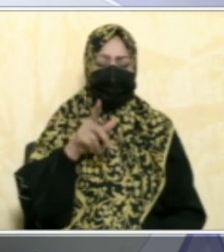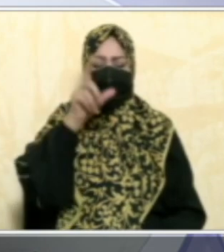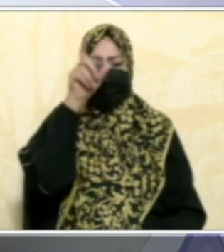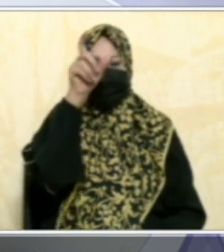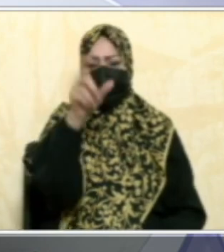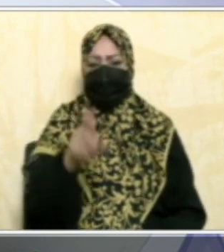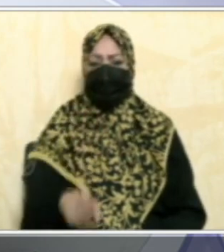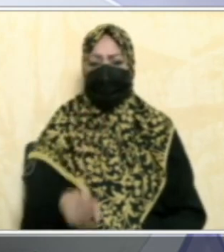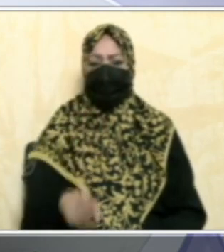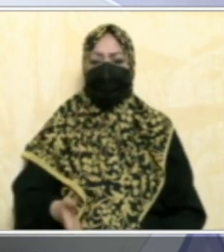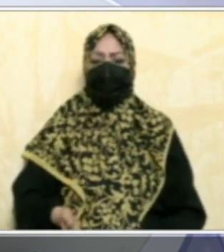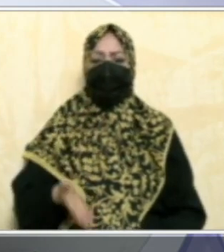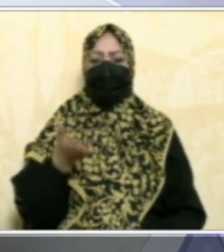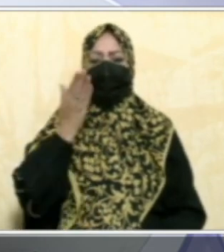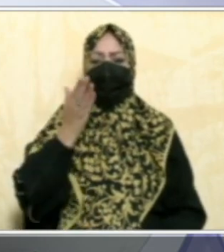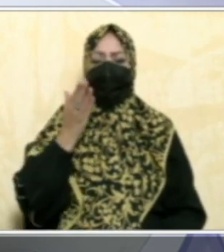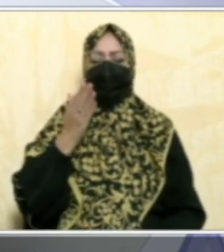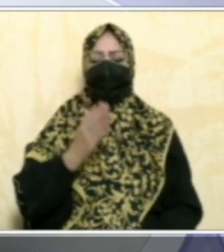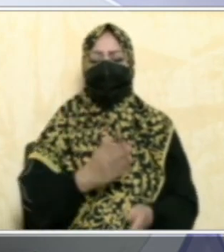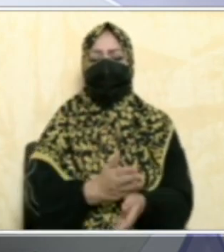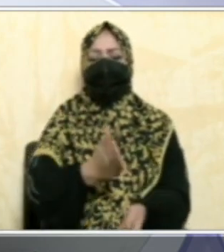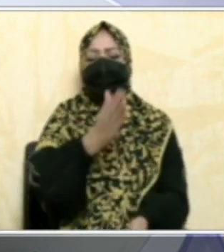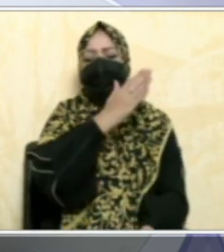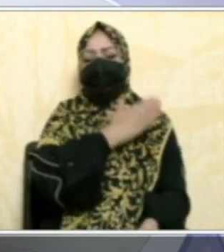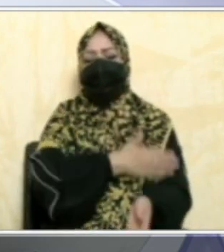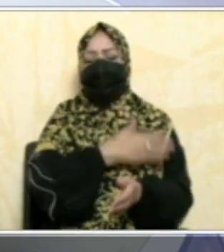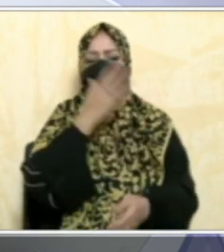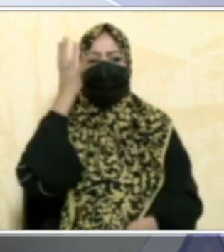أنا نقضي ما علي، عندي واحدة بس أنا. نعم إيه،